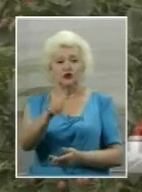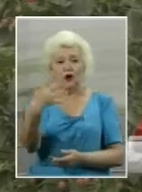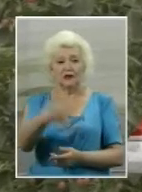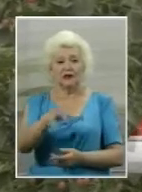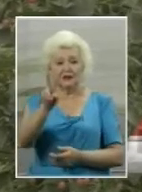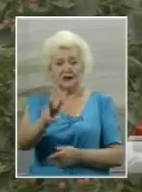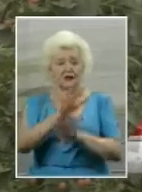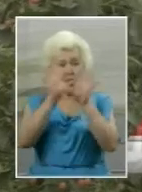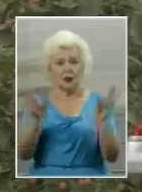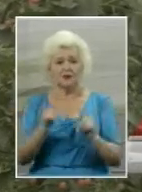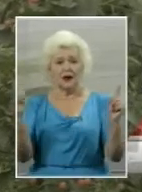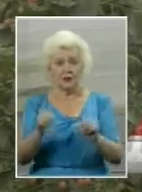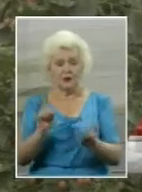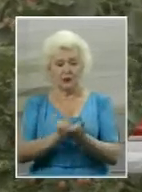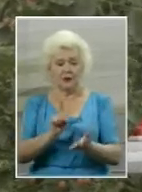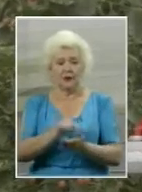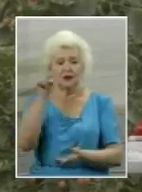Зараз у всіх мінімальна пенсія –